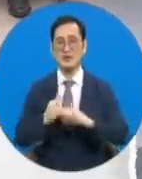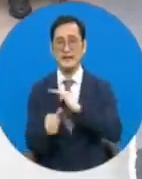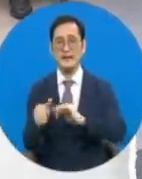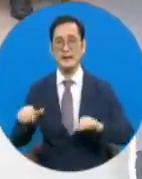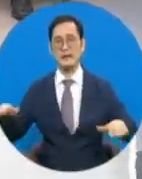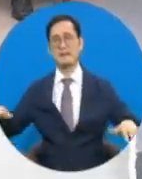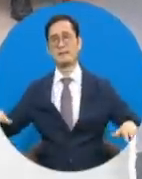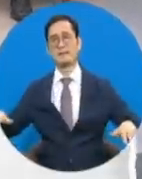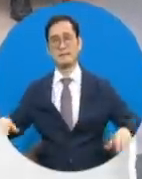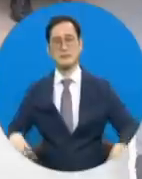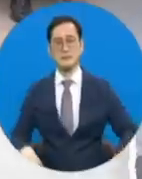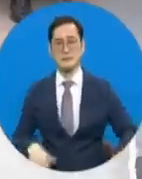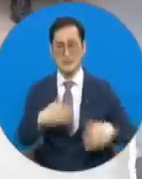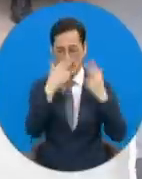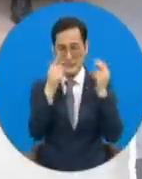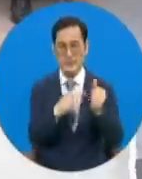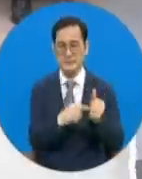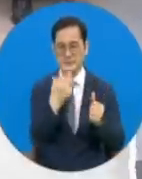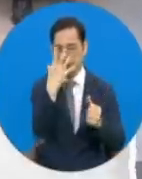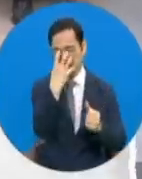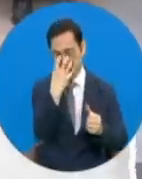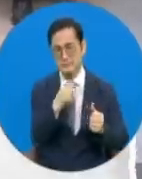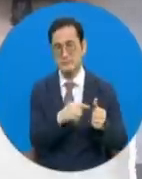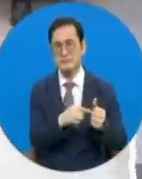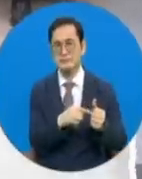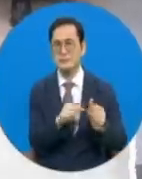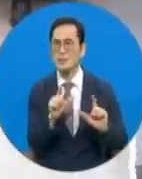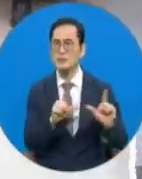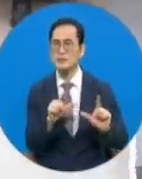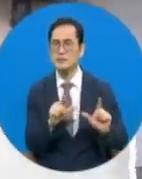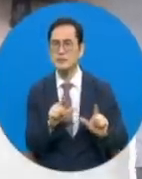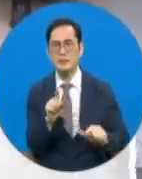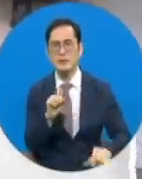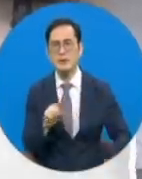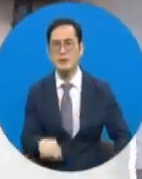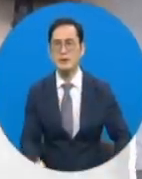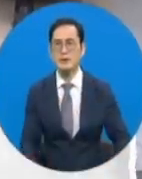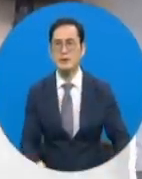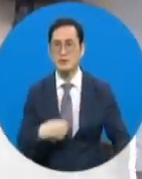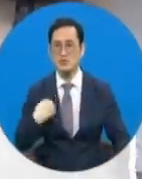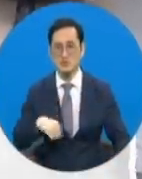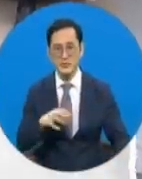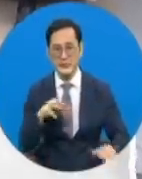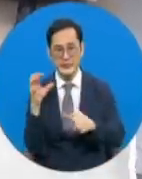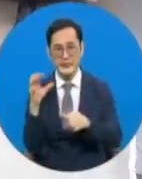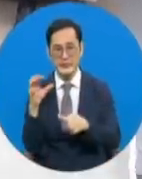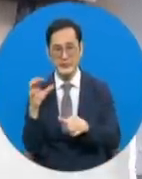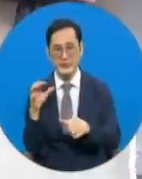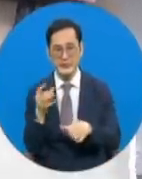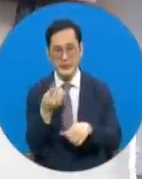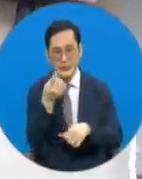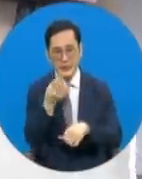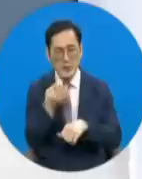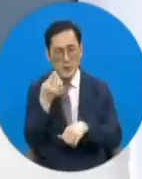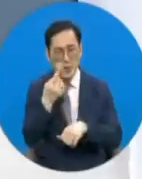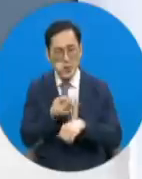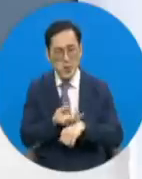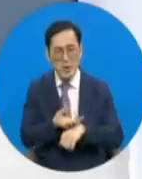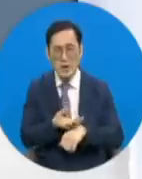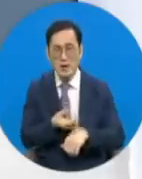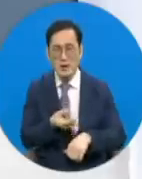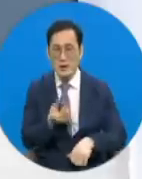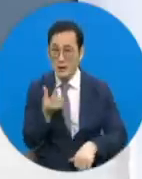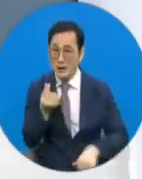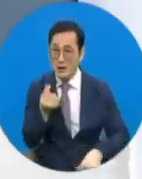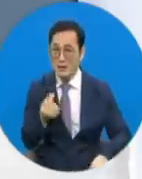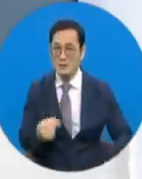뭐 표정이 굉장히 굳어 있긴 했지만요. 이런 장면들은 어떻습니까? 중국이 좀 이용을 한 측면이 있을까요? 민주당 입장에서는 약간의